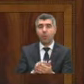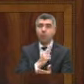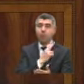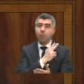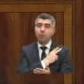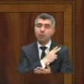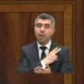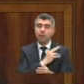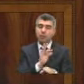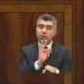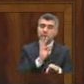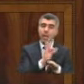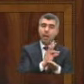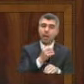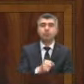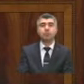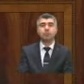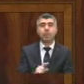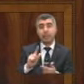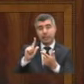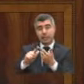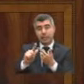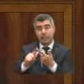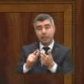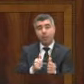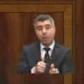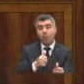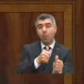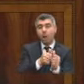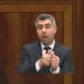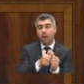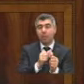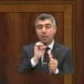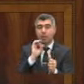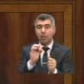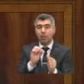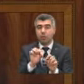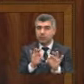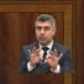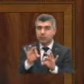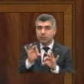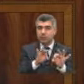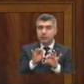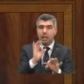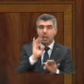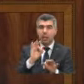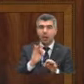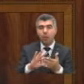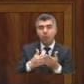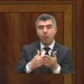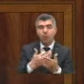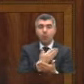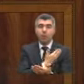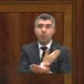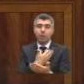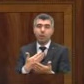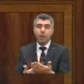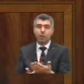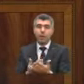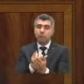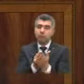الأساتذة الرؤساء، وخدمة المواكبة التخصصية التي يقدمها المستشارون في